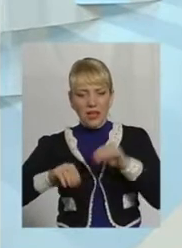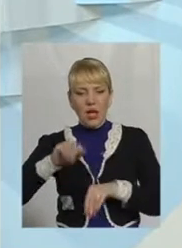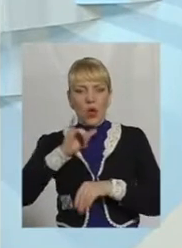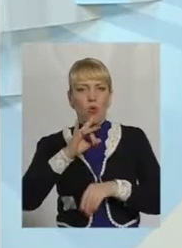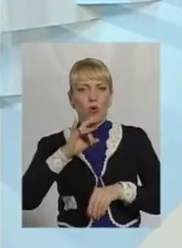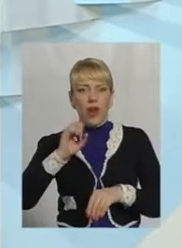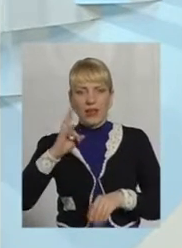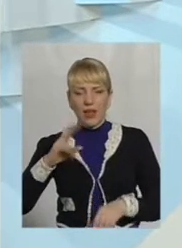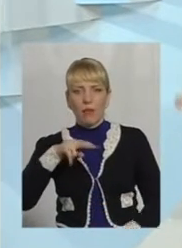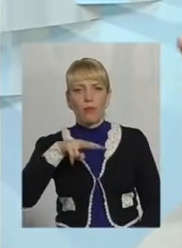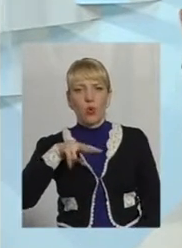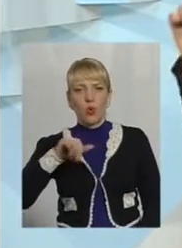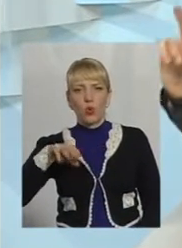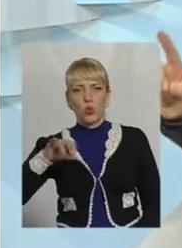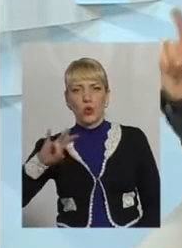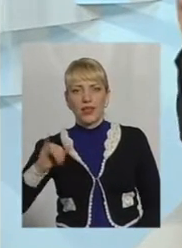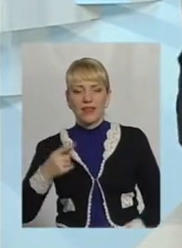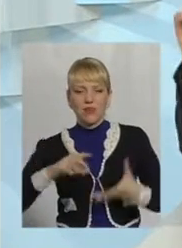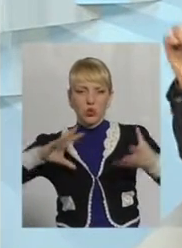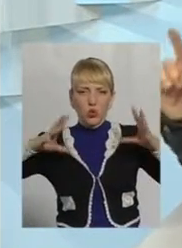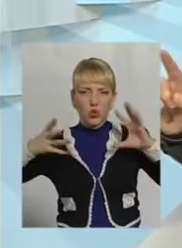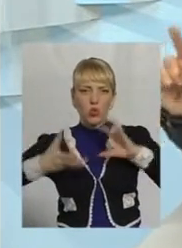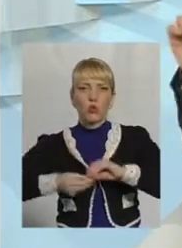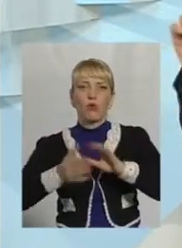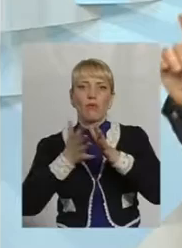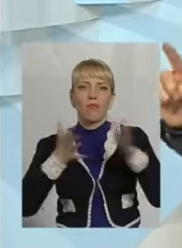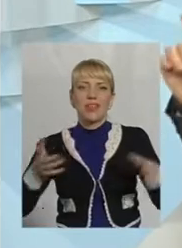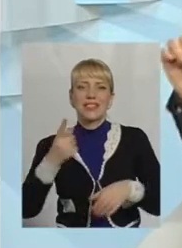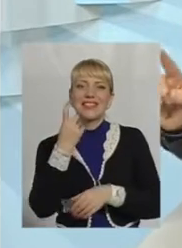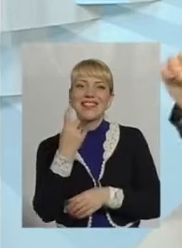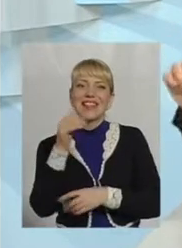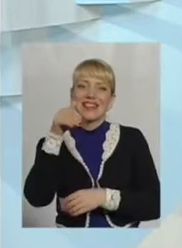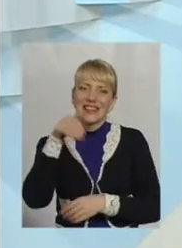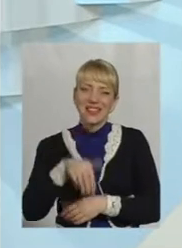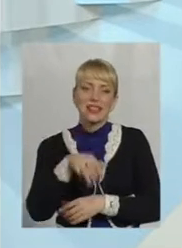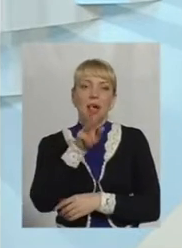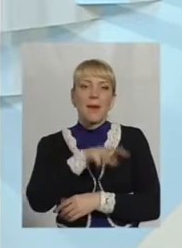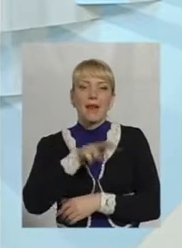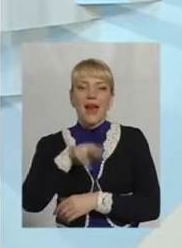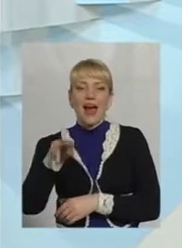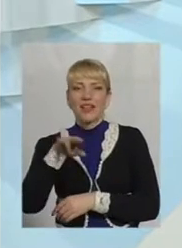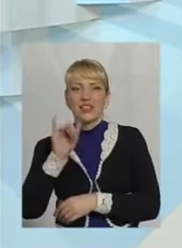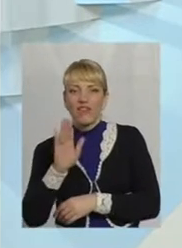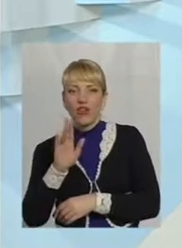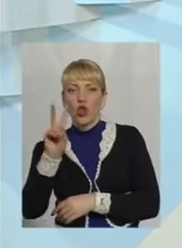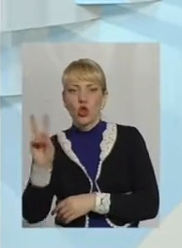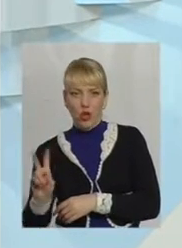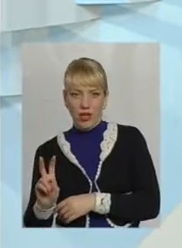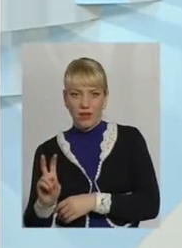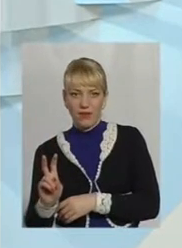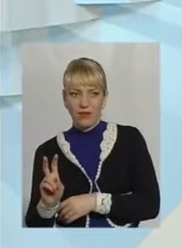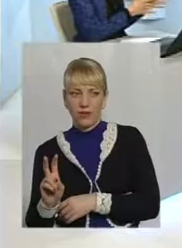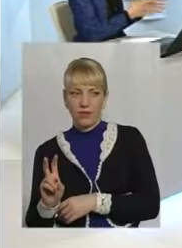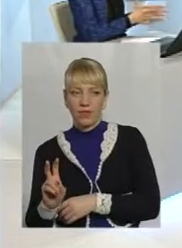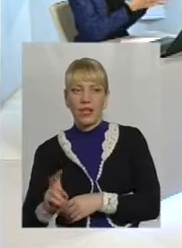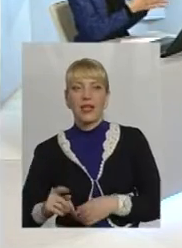плутоній, які в боєголовках сумою більше 100 мільярдів доларів. На той час в українському бюджеті було 8